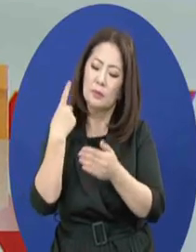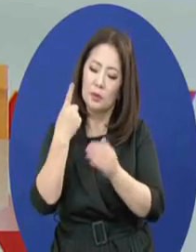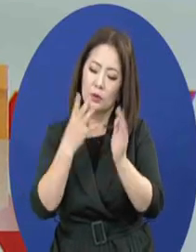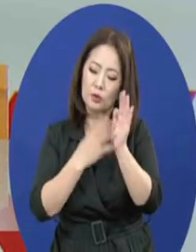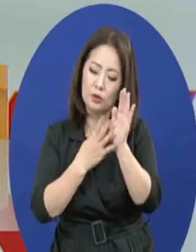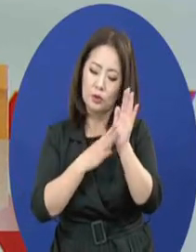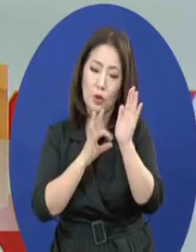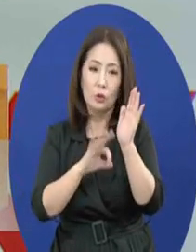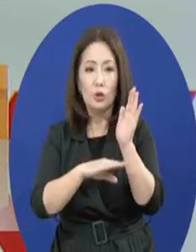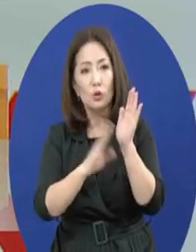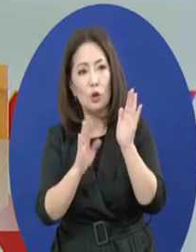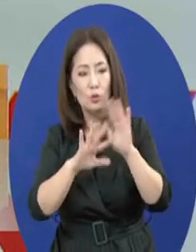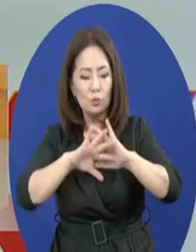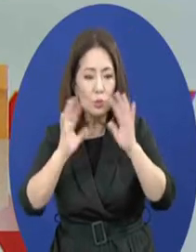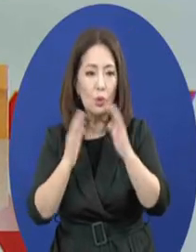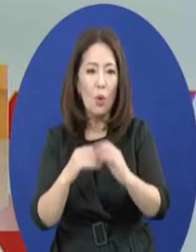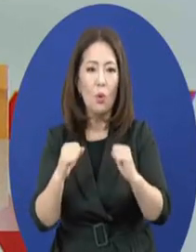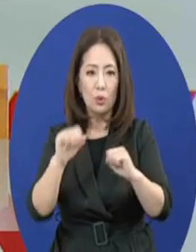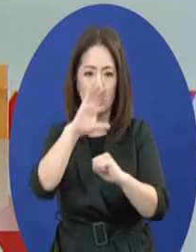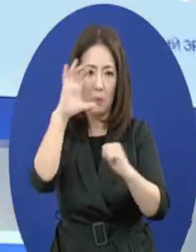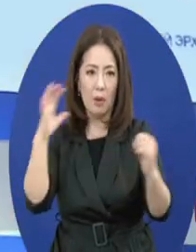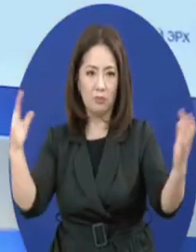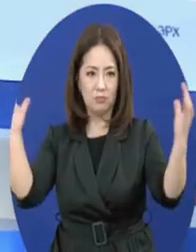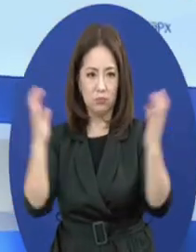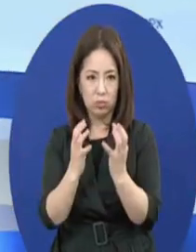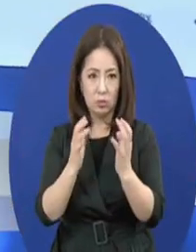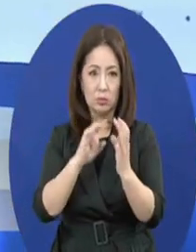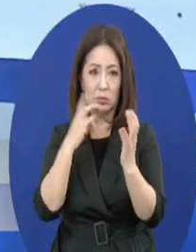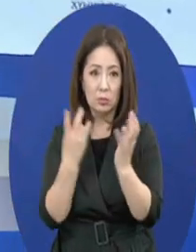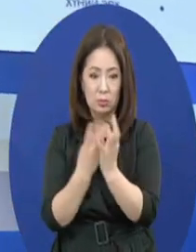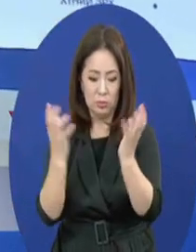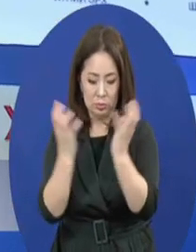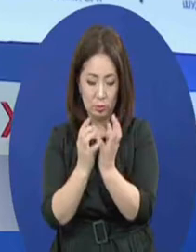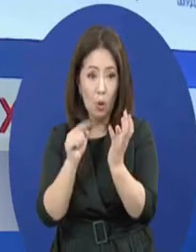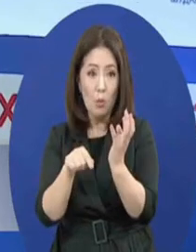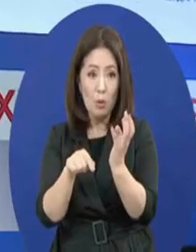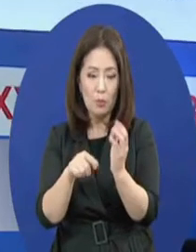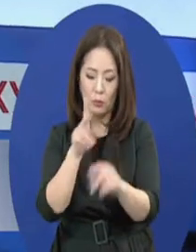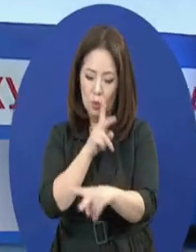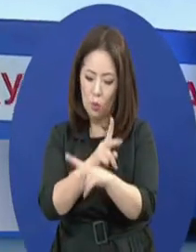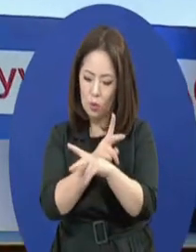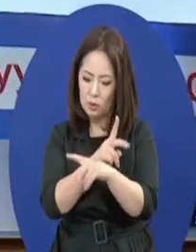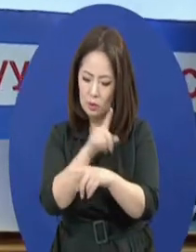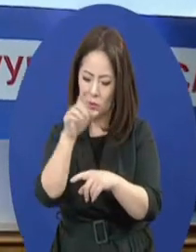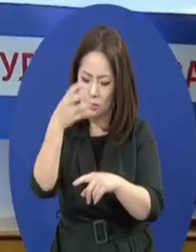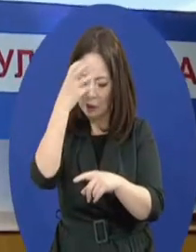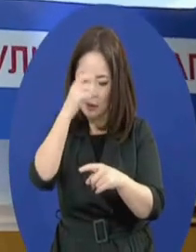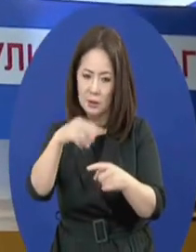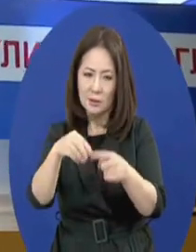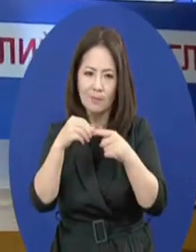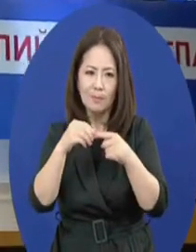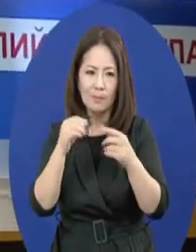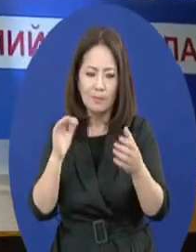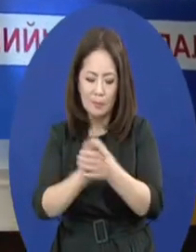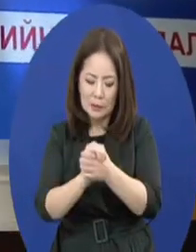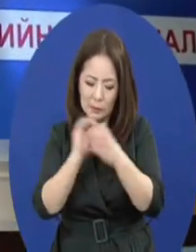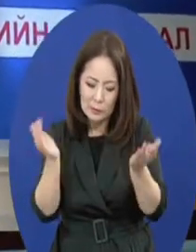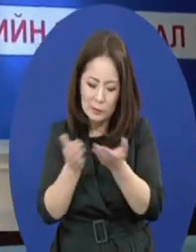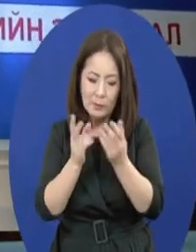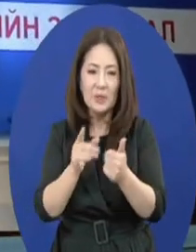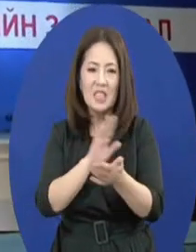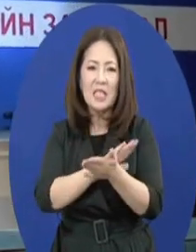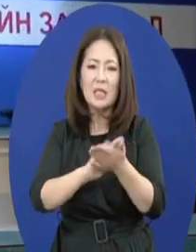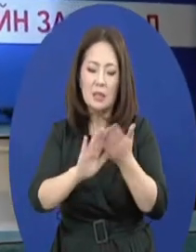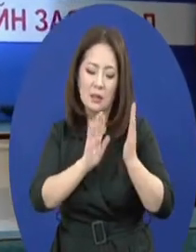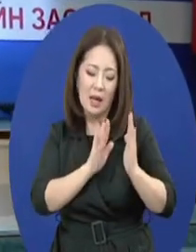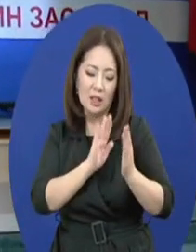анхудаа Монголын бүх хүчний байгууллага нэг дорц цугласан нь бол энэ. Тэд хуулийн засаглалыг цаашид бэхжүүлэх орчин цагийн шин хандлах ёс